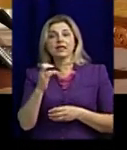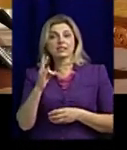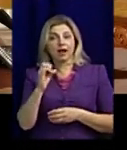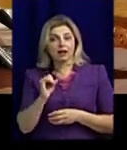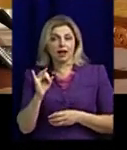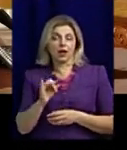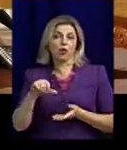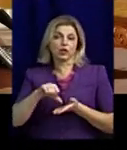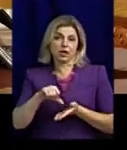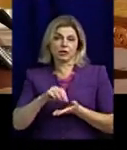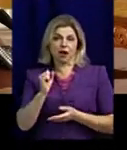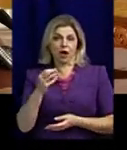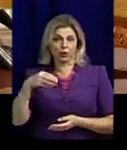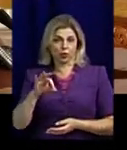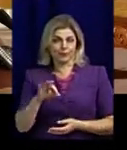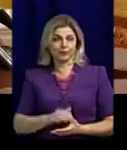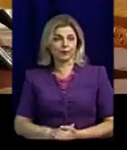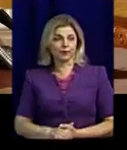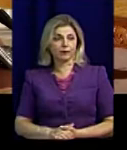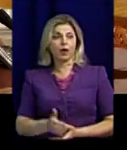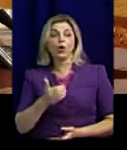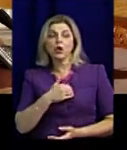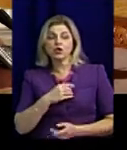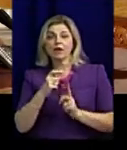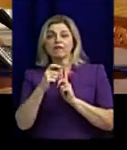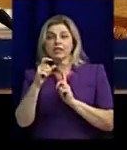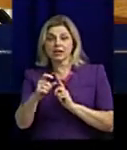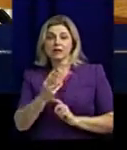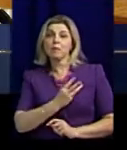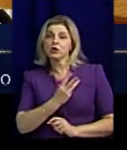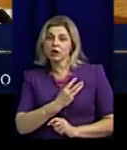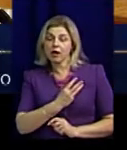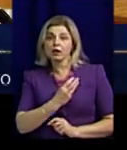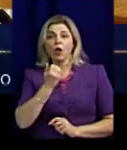би виразити побажання. Коли в 2014 році